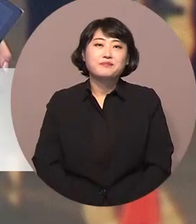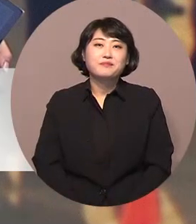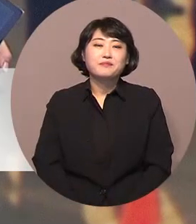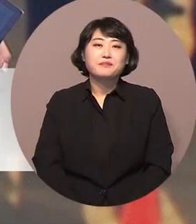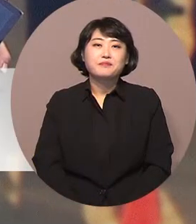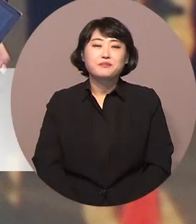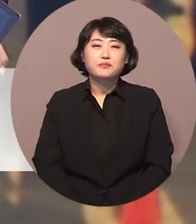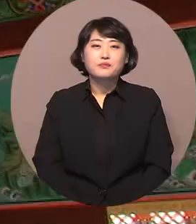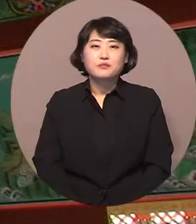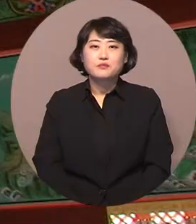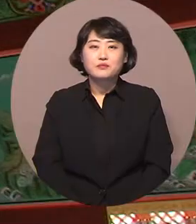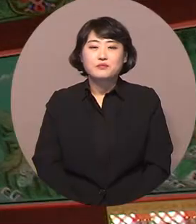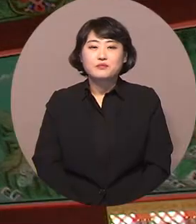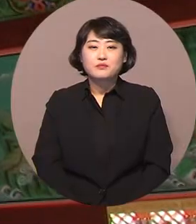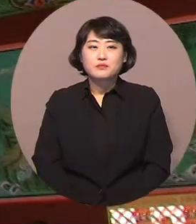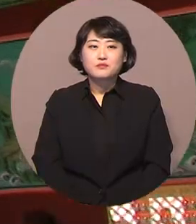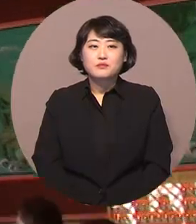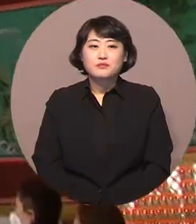보도합니다.